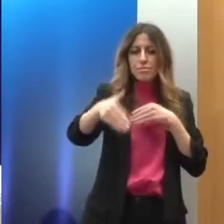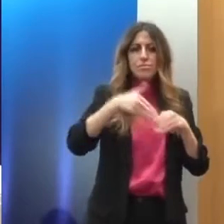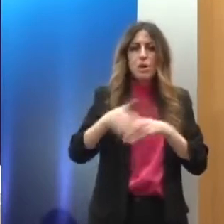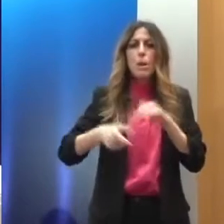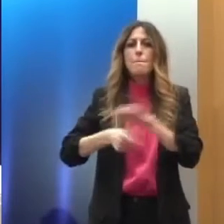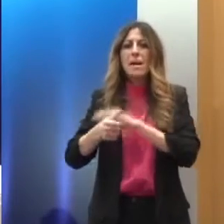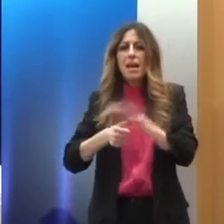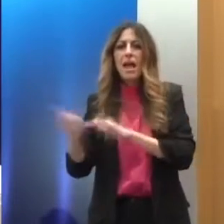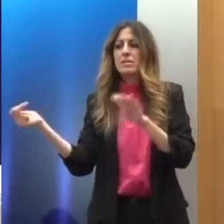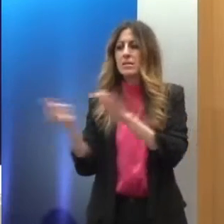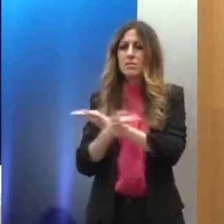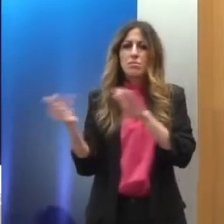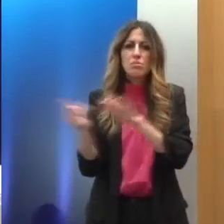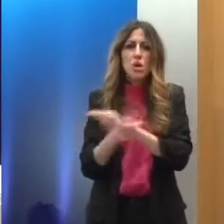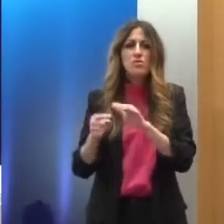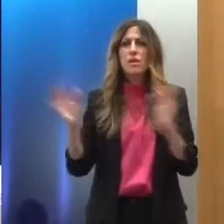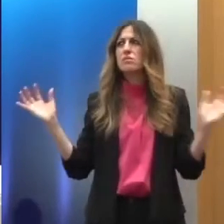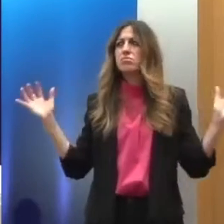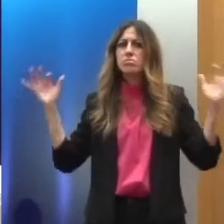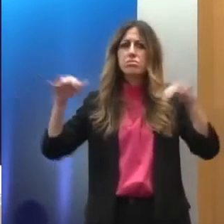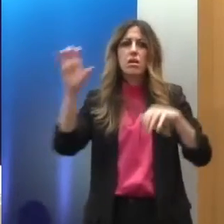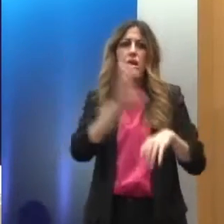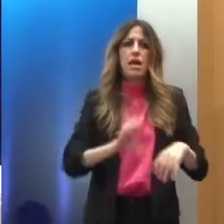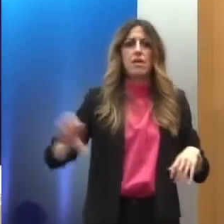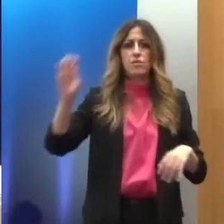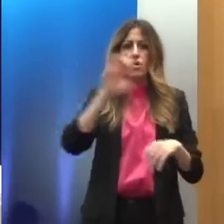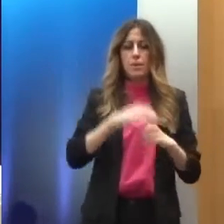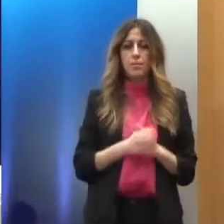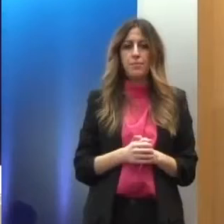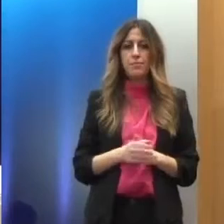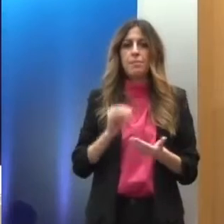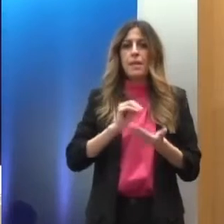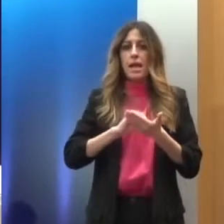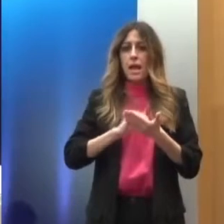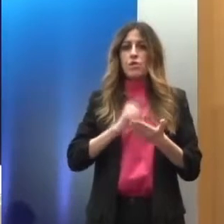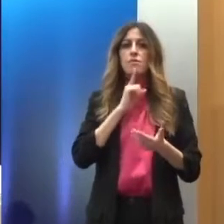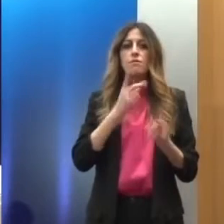Ευρώπη. Και η Επιτροπή, η ΕΚΡΗ, βρίσκεται